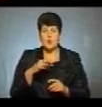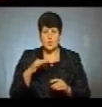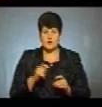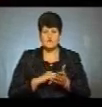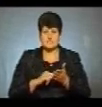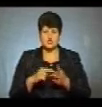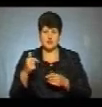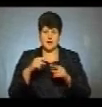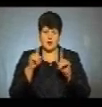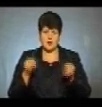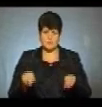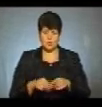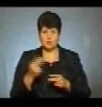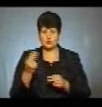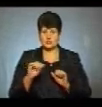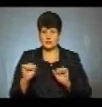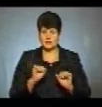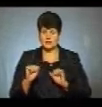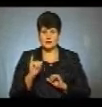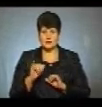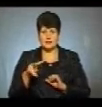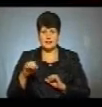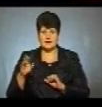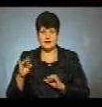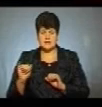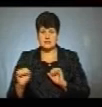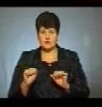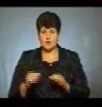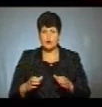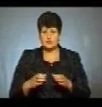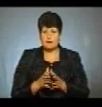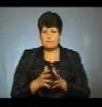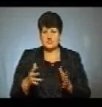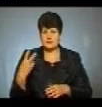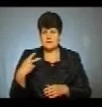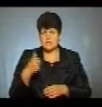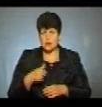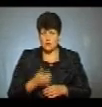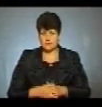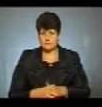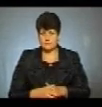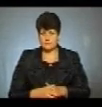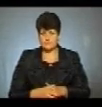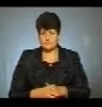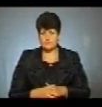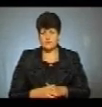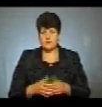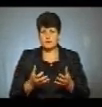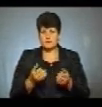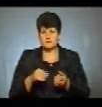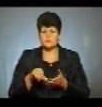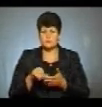грамотою. Художній керівник хору Ігор Левенець керує колективом більше 20 років. Хор брав участь в